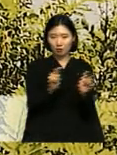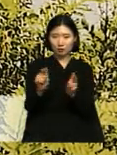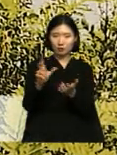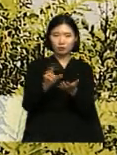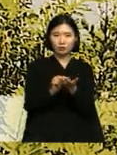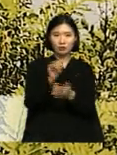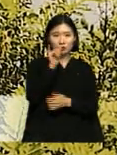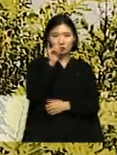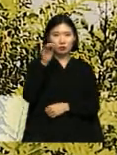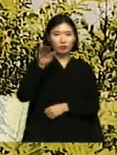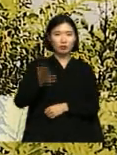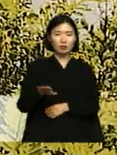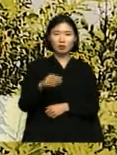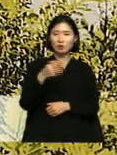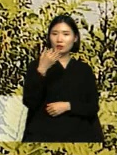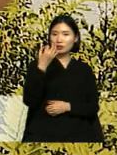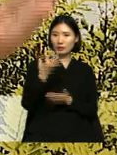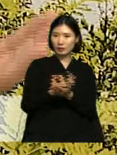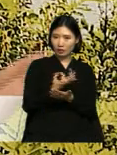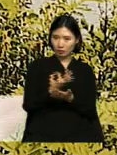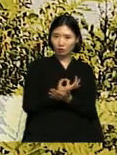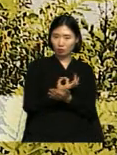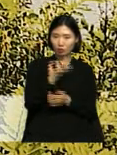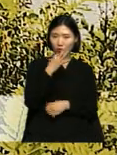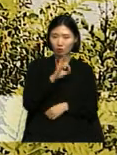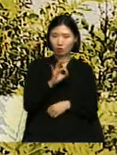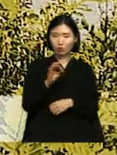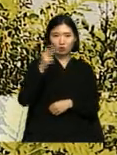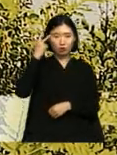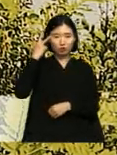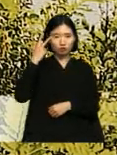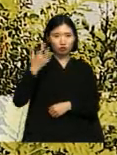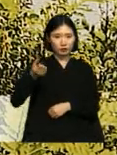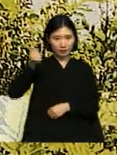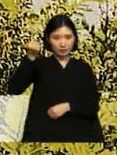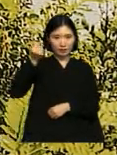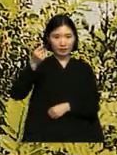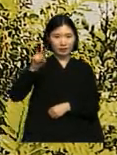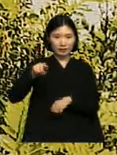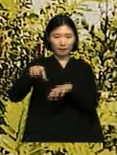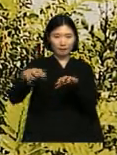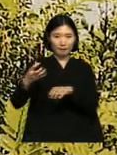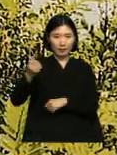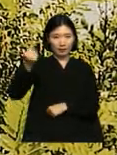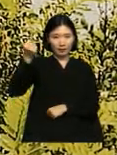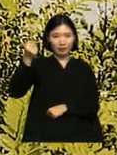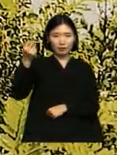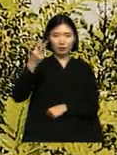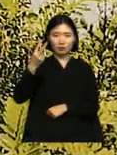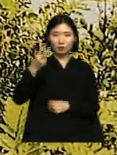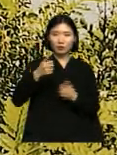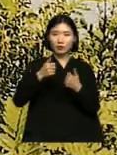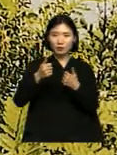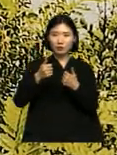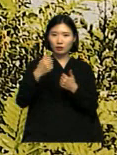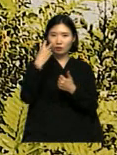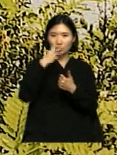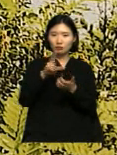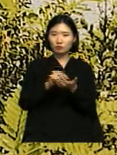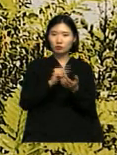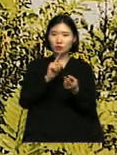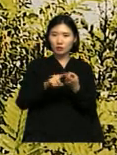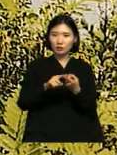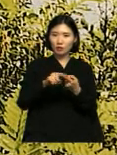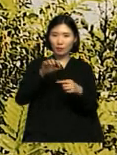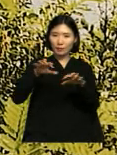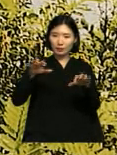문제가 있었던 건 요 이익도 여주 시민들이 그 마을이 또 그에 따른 여러 가지 관리나 문제가 있다는 것도